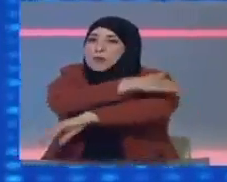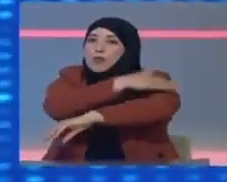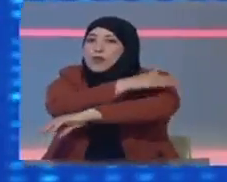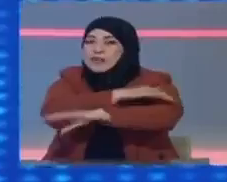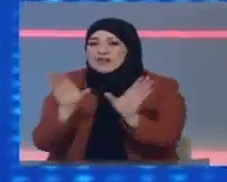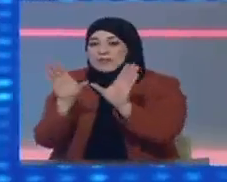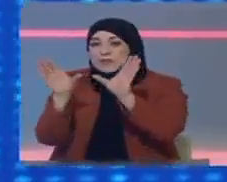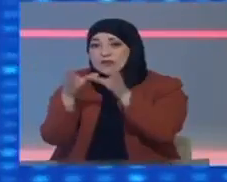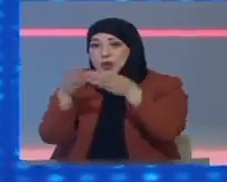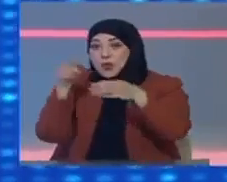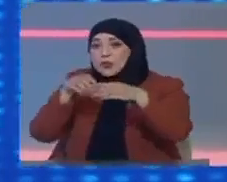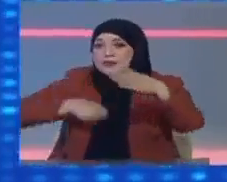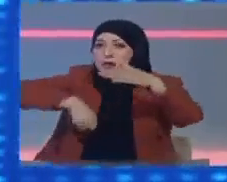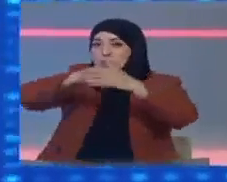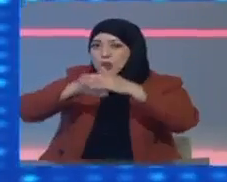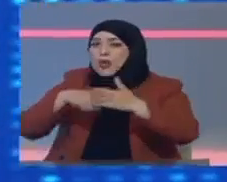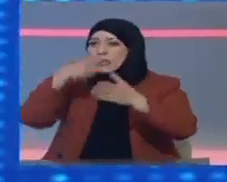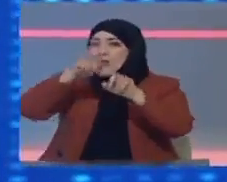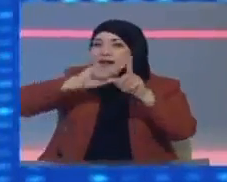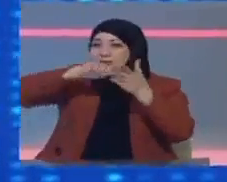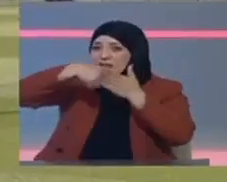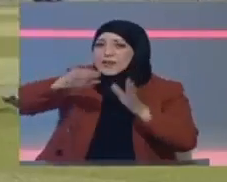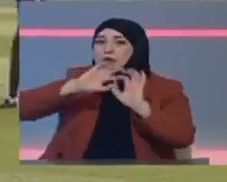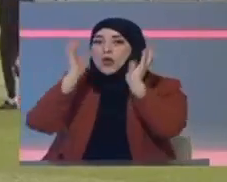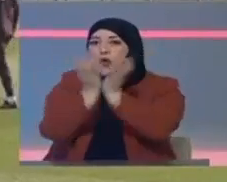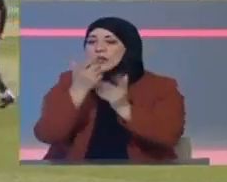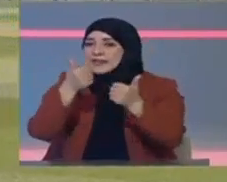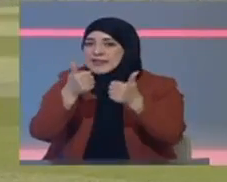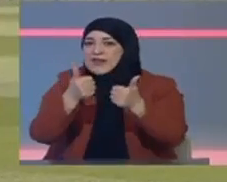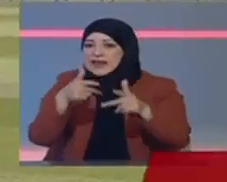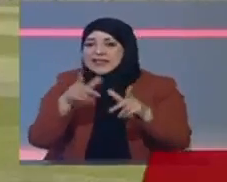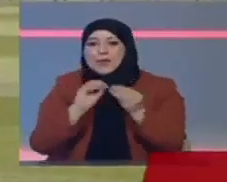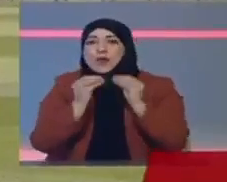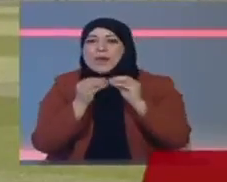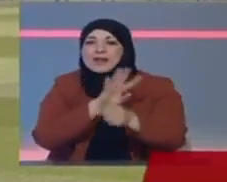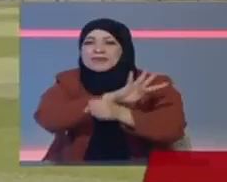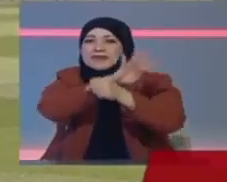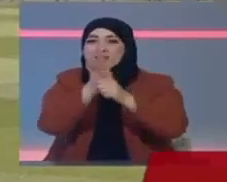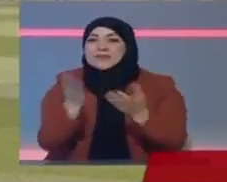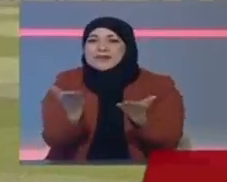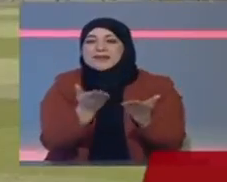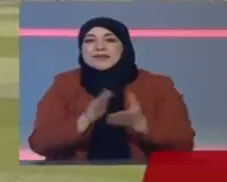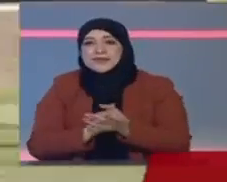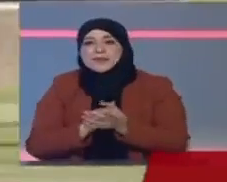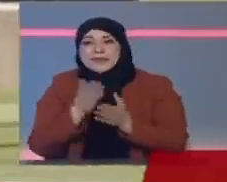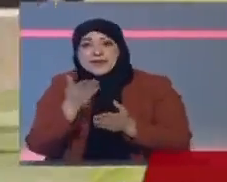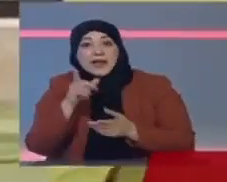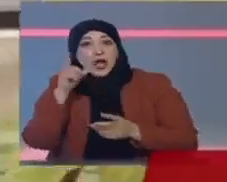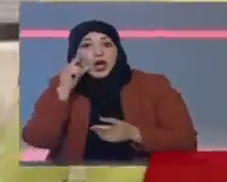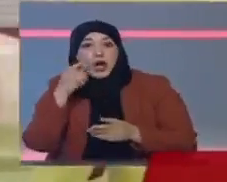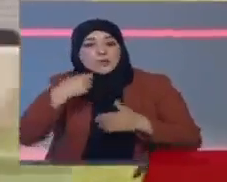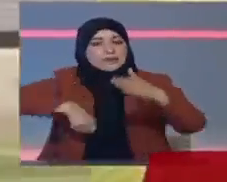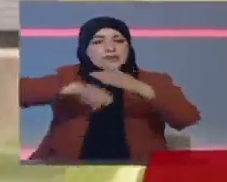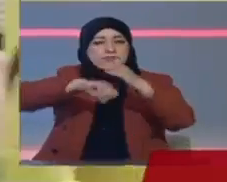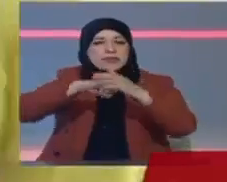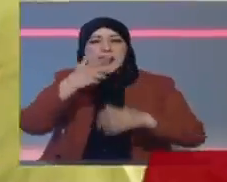الكاتالوني من الحصول على اجورهم كامله في ظل ازمه تفشى فيروس اكون المتجر النجم الارجنتيني اكد